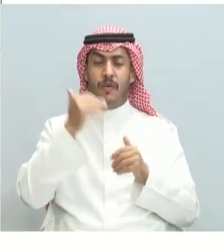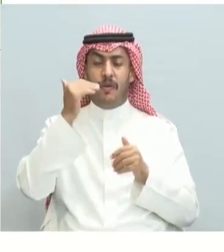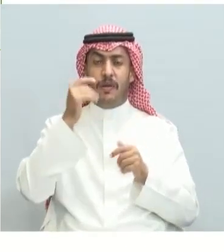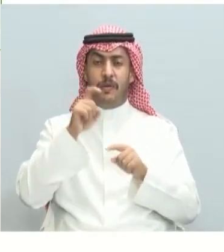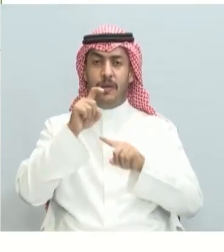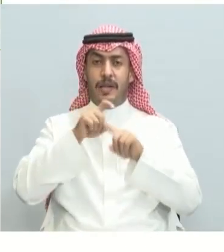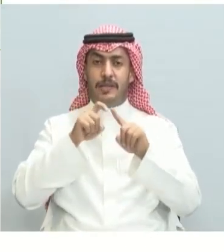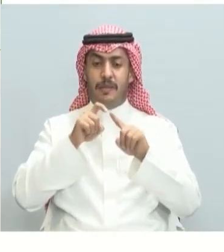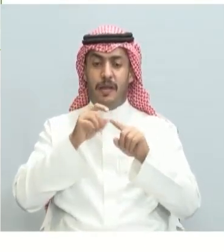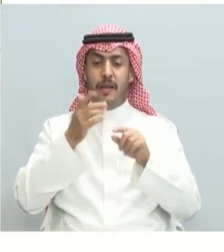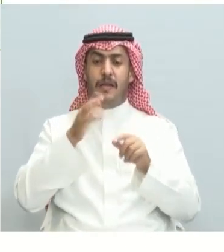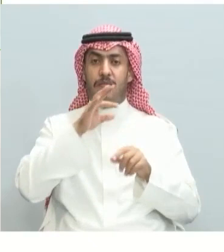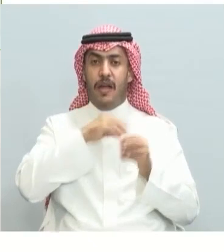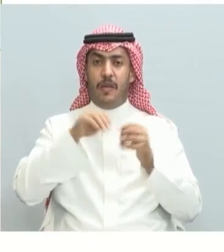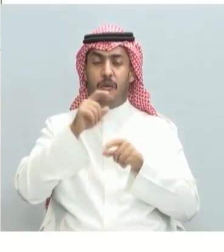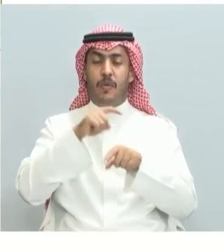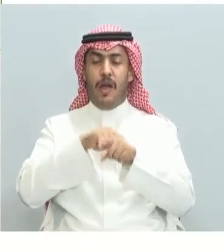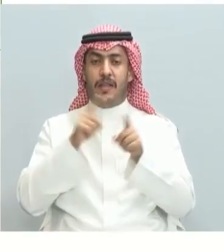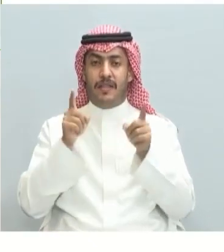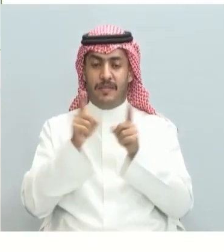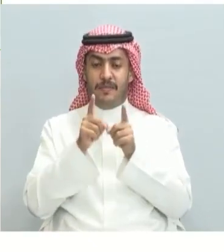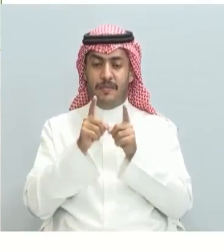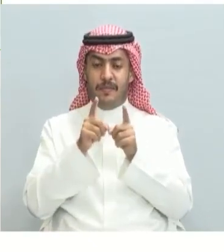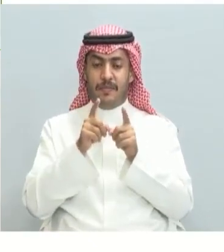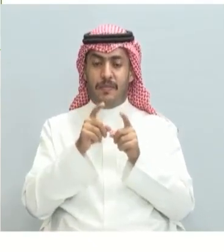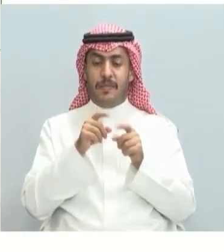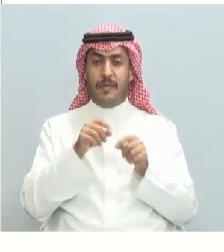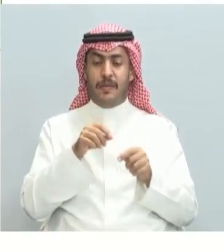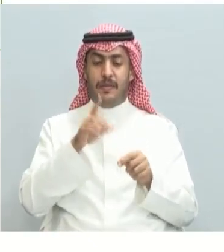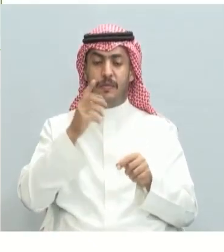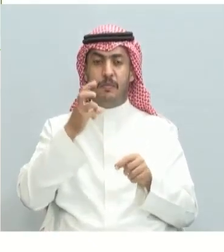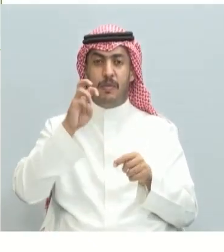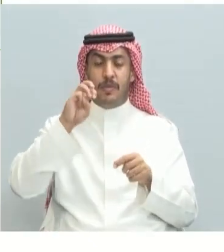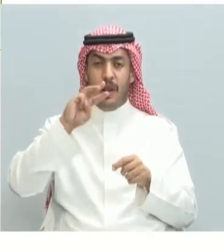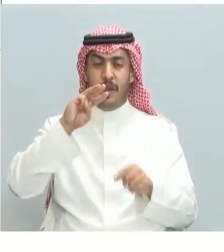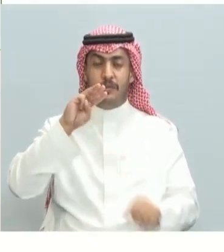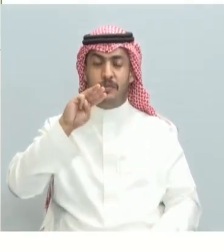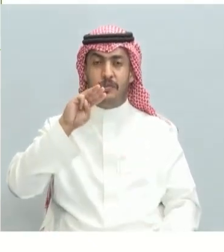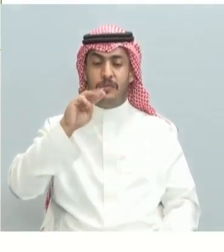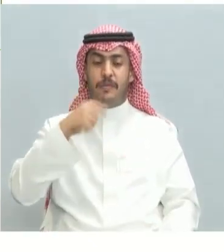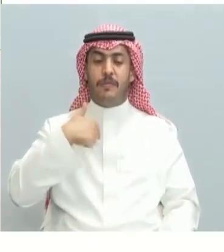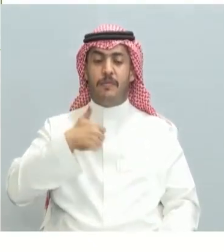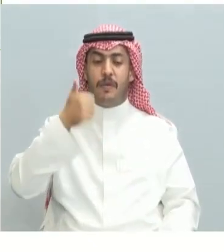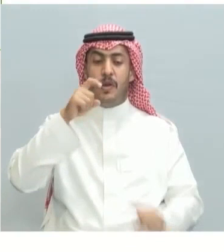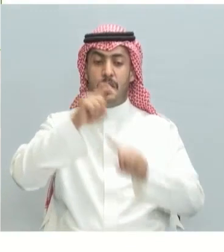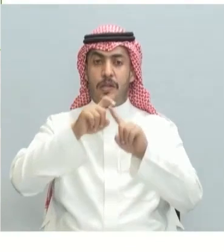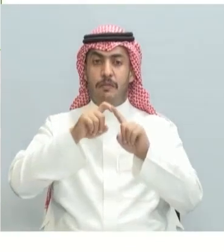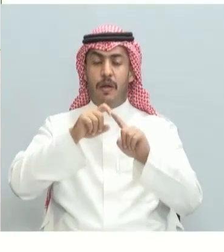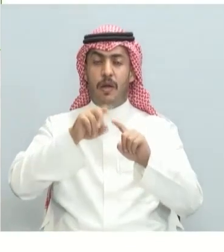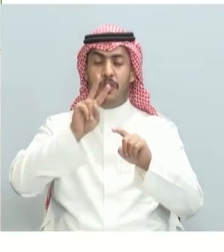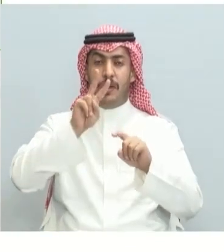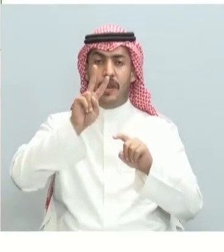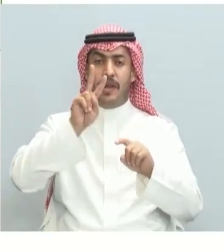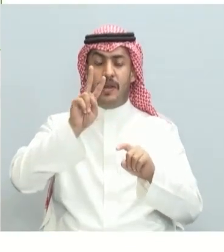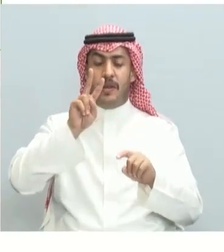معدلات عائد قصيره الاجل فمده استحقاق ثلاثه اشهر تحقق عائد بنسبه